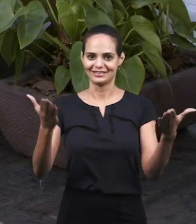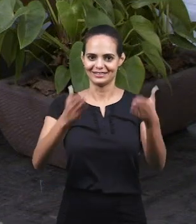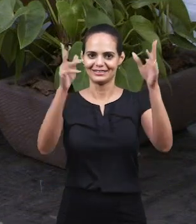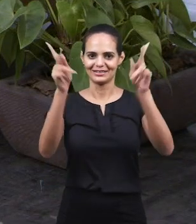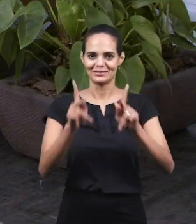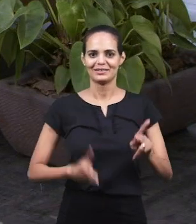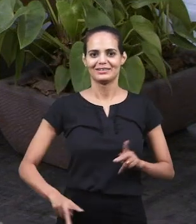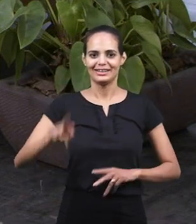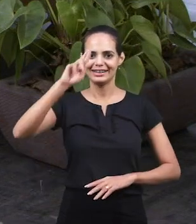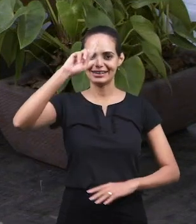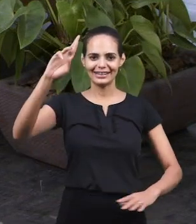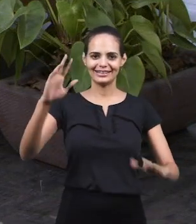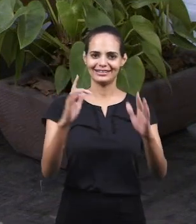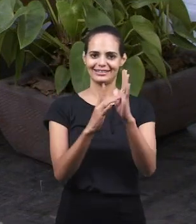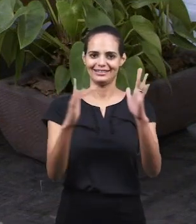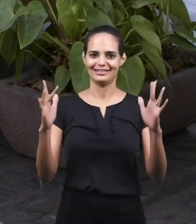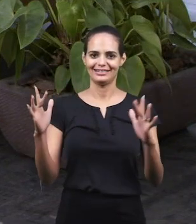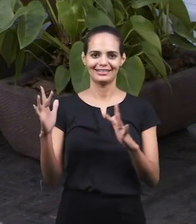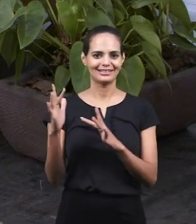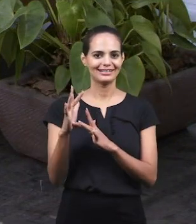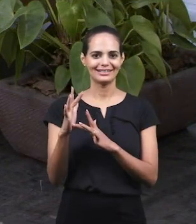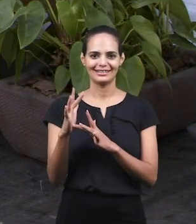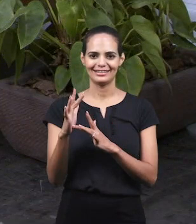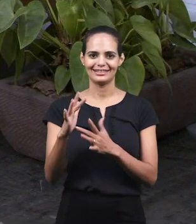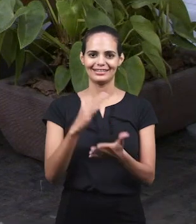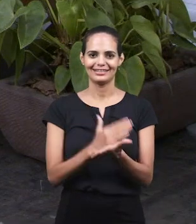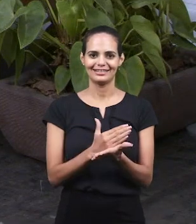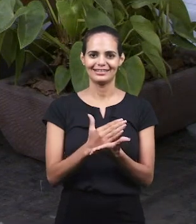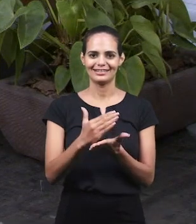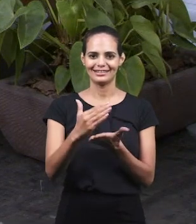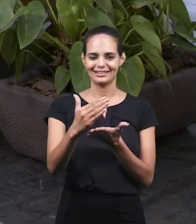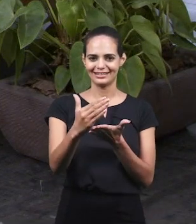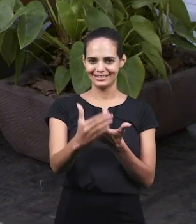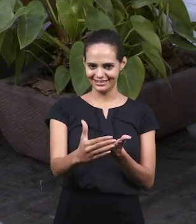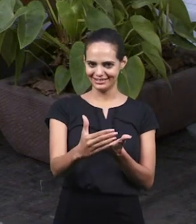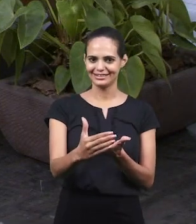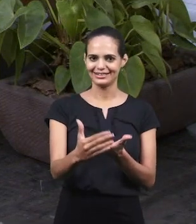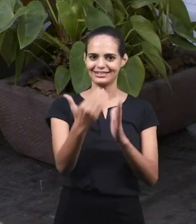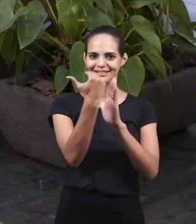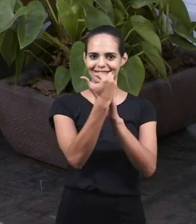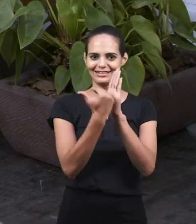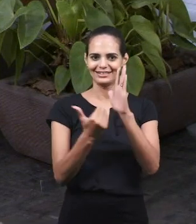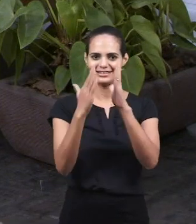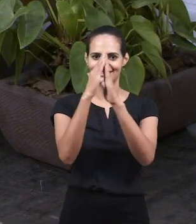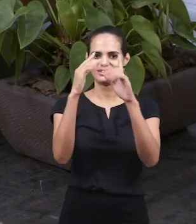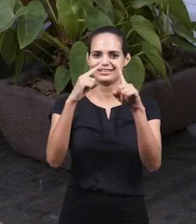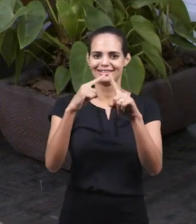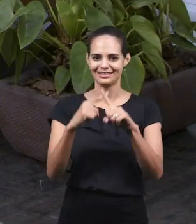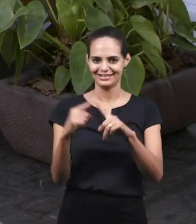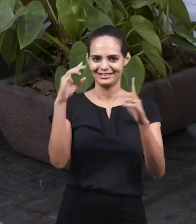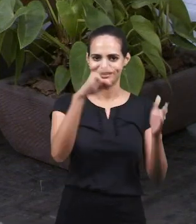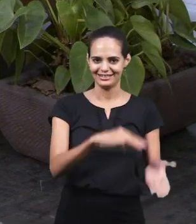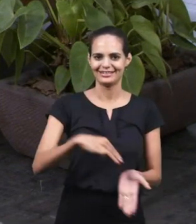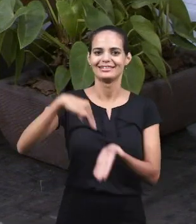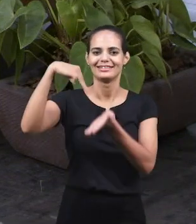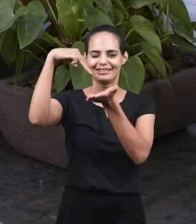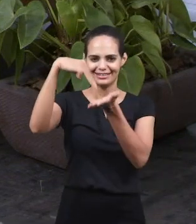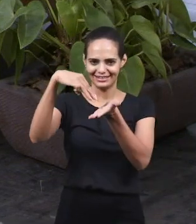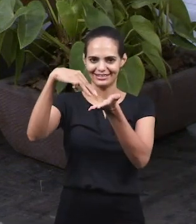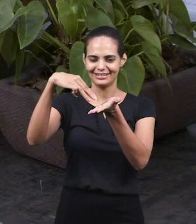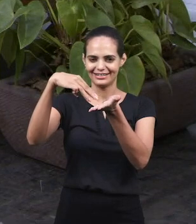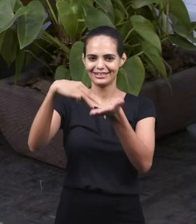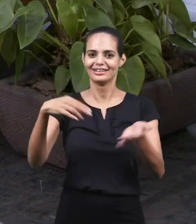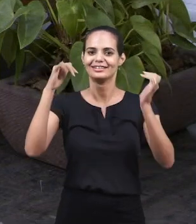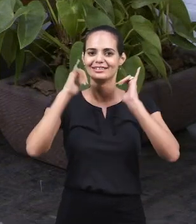Je salue à tous dans la paix du Seigneur Jésus. Nous commençons une édition de plus de l'Église chrétienne Maranatha en annonçant